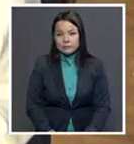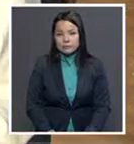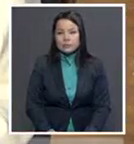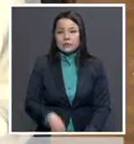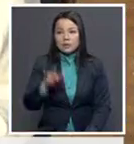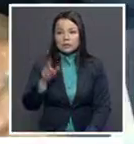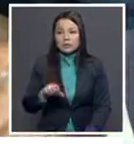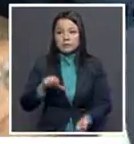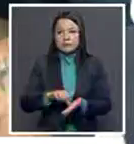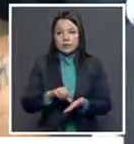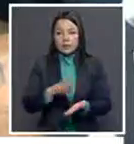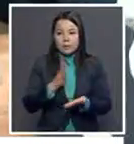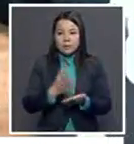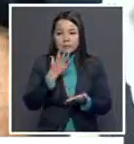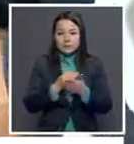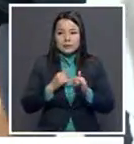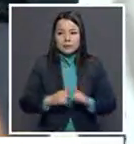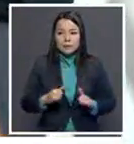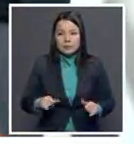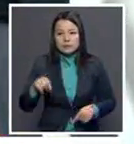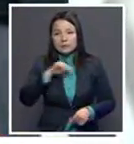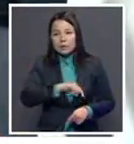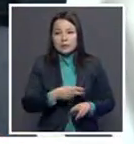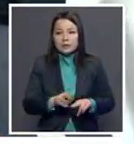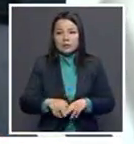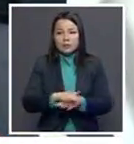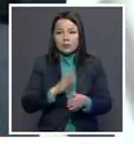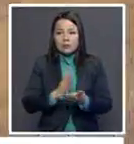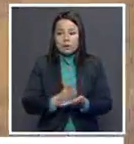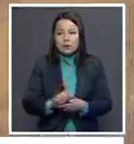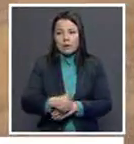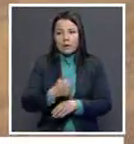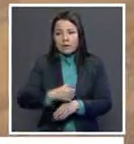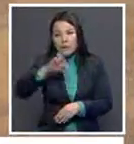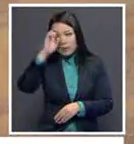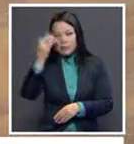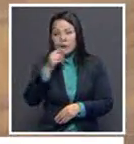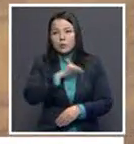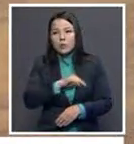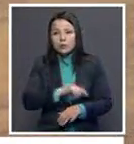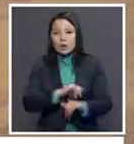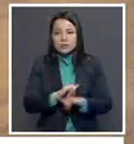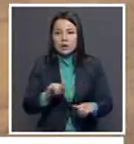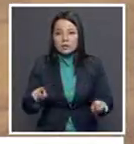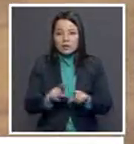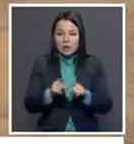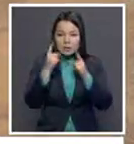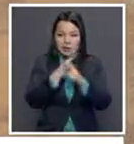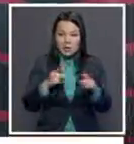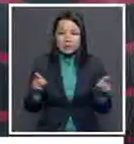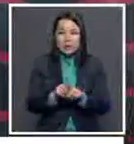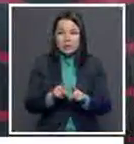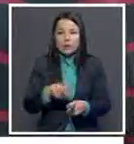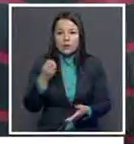Жолаушы Тұрдығылов қанында бар қасиетті дамытып, ата кәсіпті әспеттеген шебер. Ол елбасы ұсынған рухани жаңғыру бағдарламасы жарияланғаннан кейін көпшіліктің